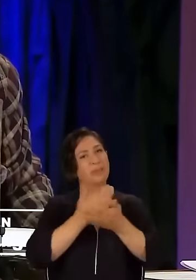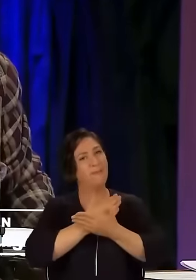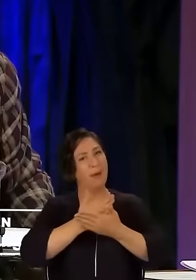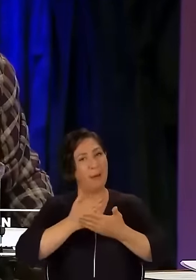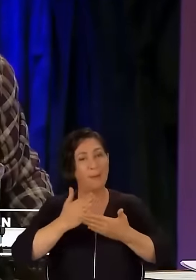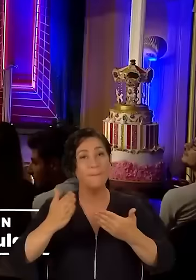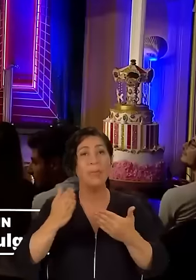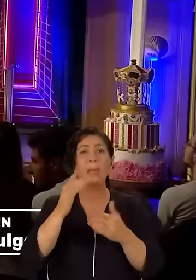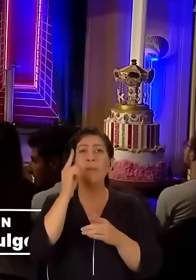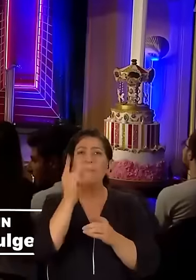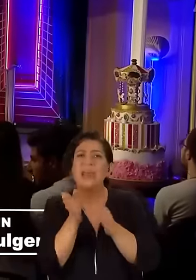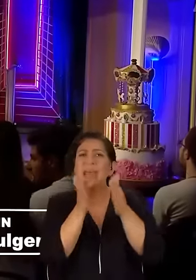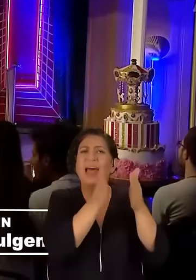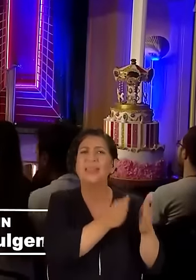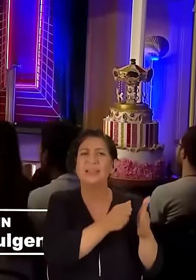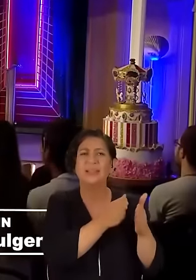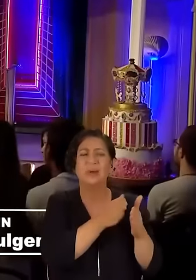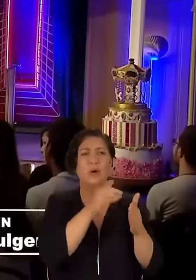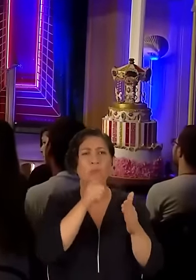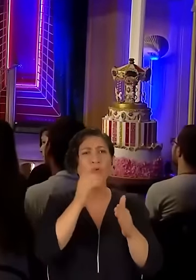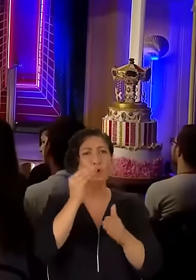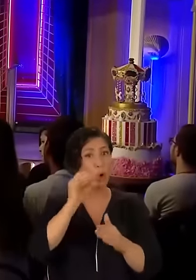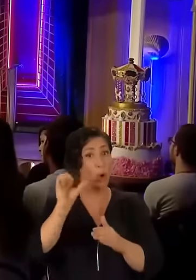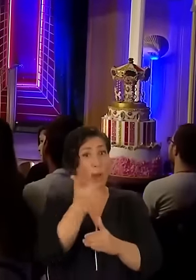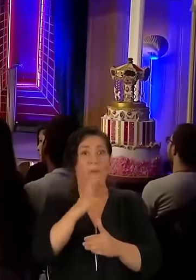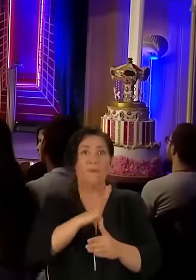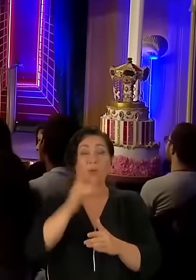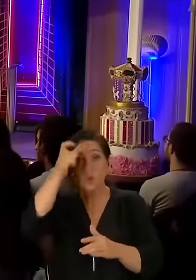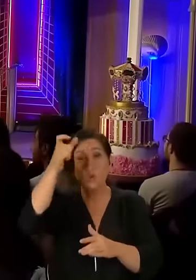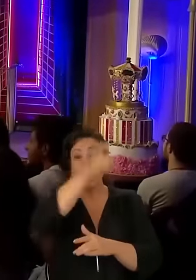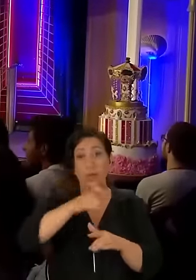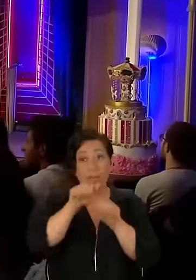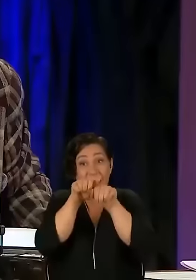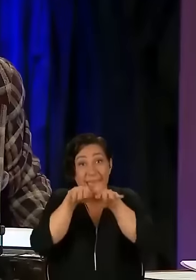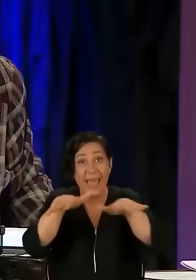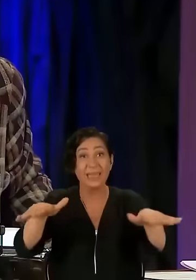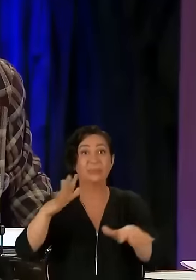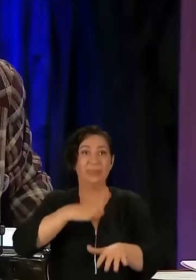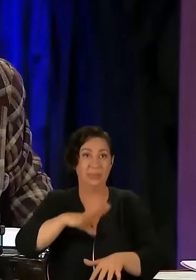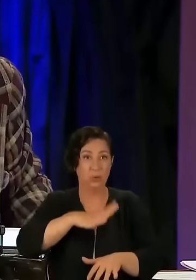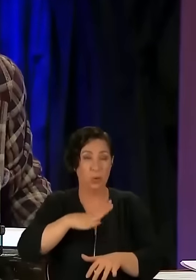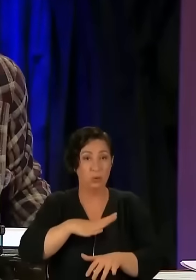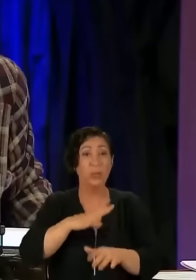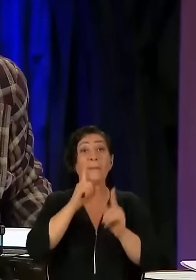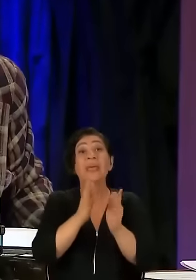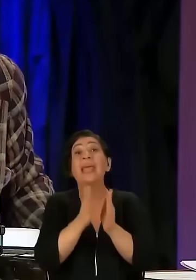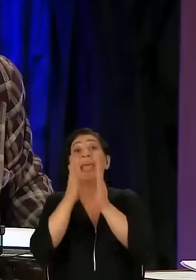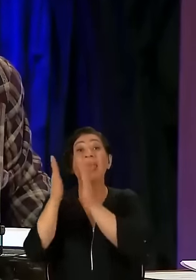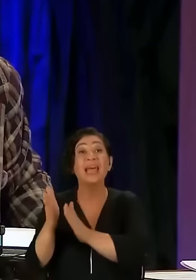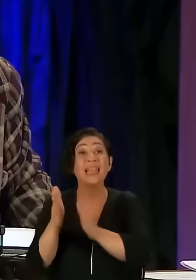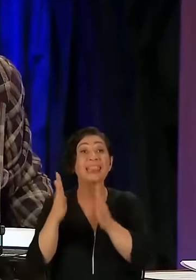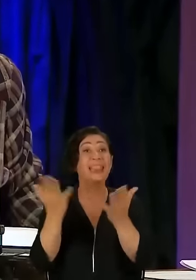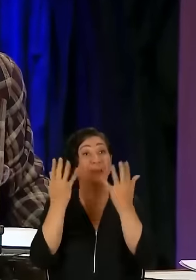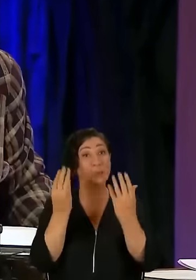başladı. Ve bir yandan bunu çok önemsiyoruz. Bunun Türkiye'de yaygınlaşmasını istiyoruz. Bir yandan